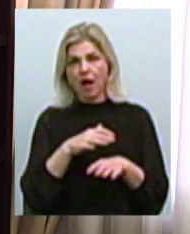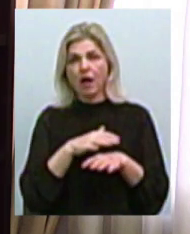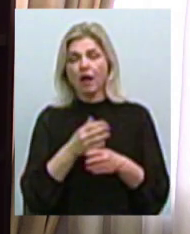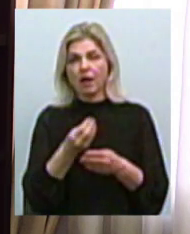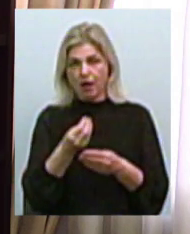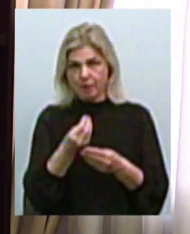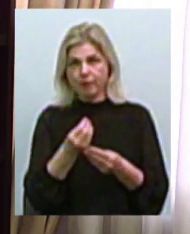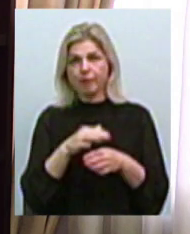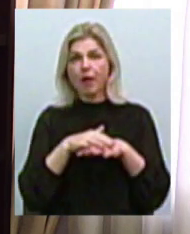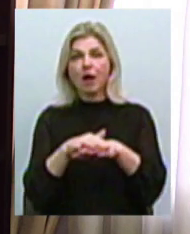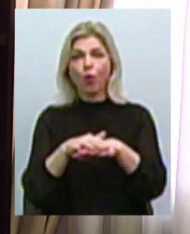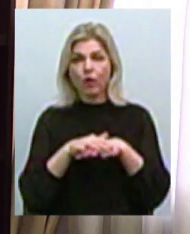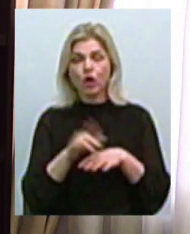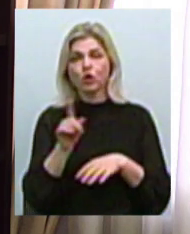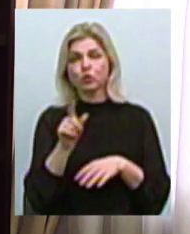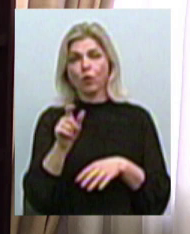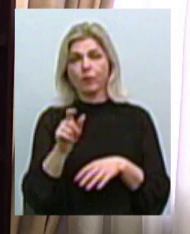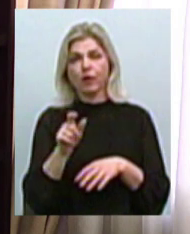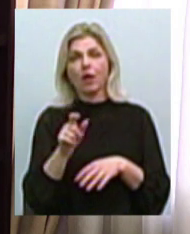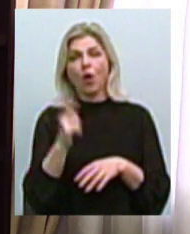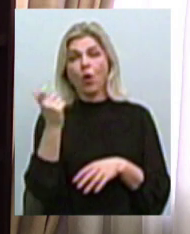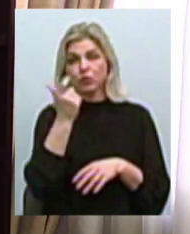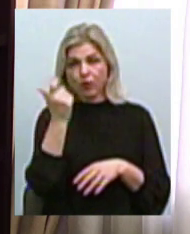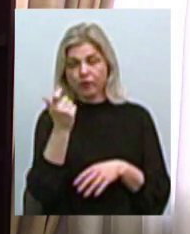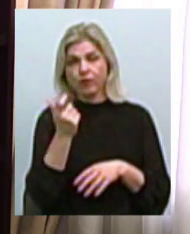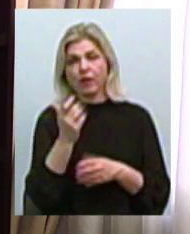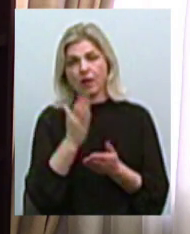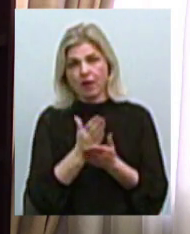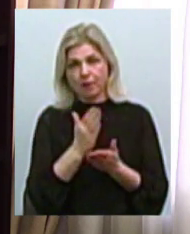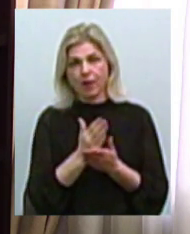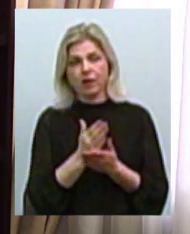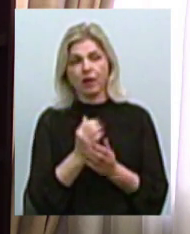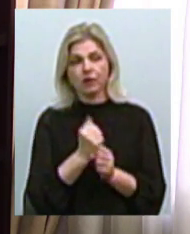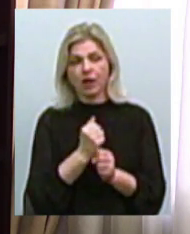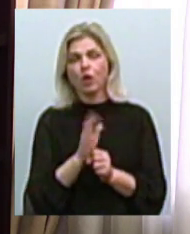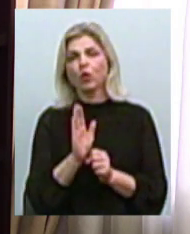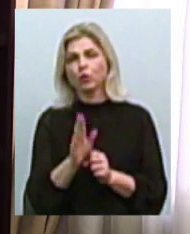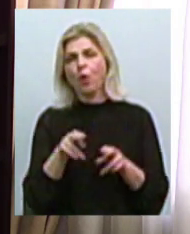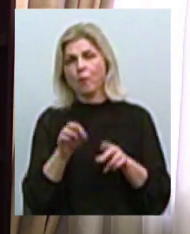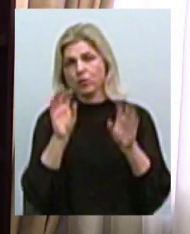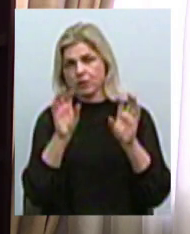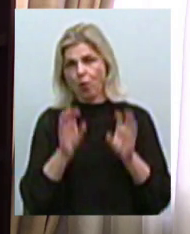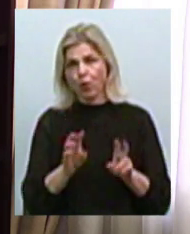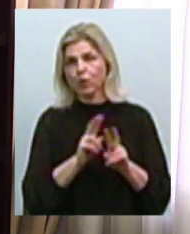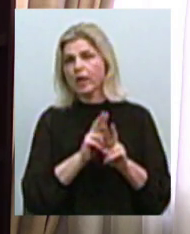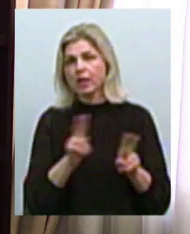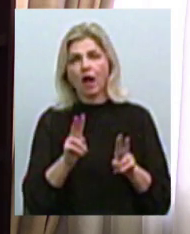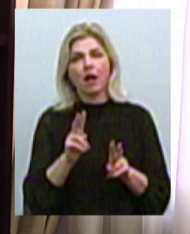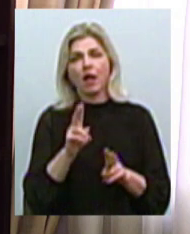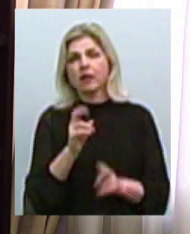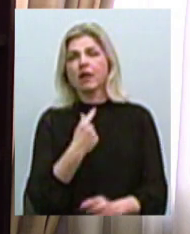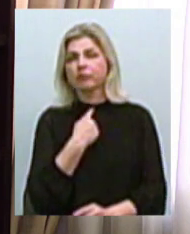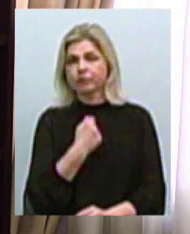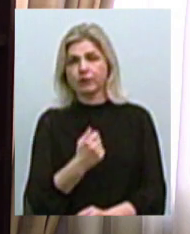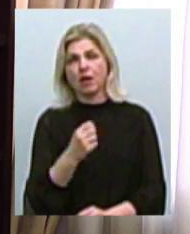щоб суб'єкти господарювання вони мали робити виключно у рамках закону і щоб ніяких не спонукало мір